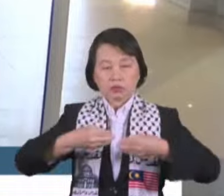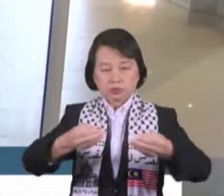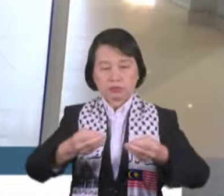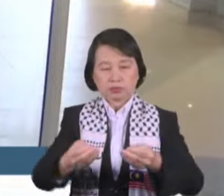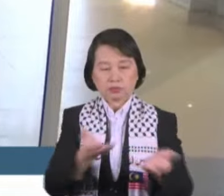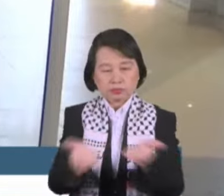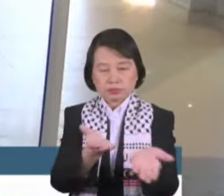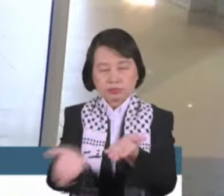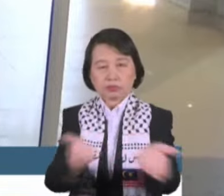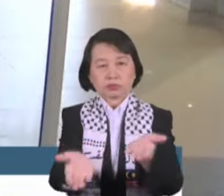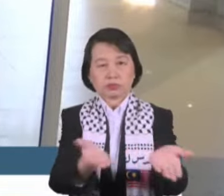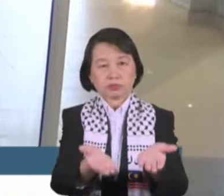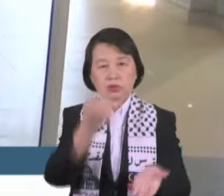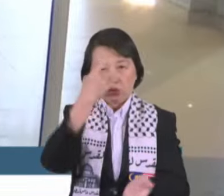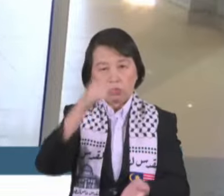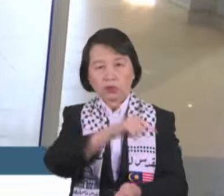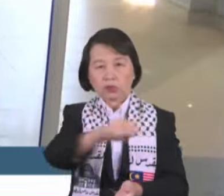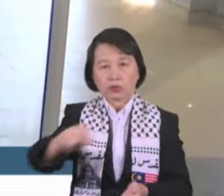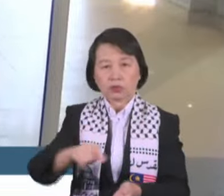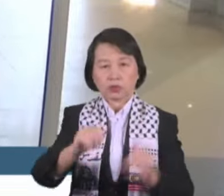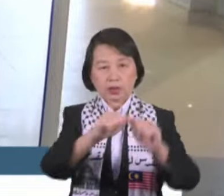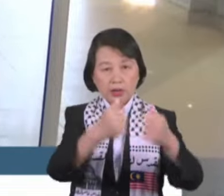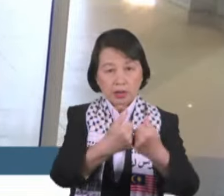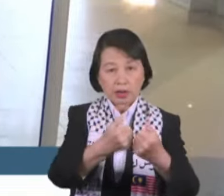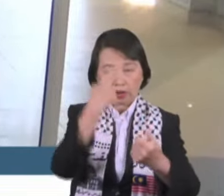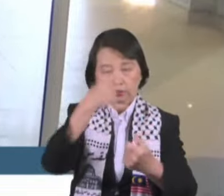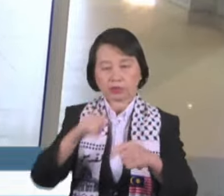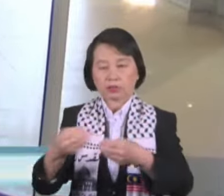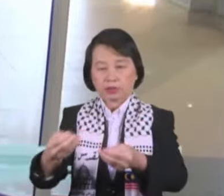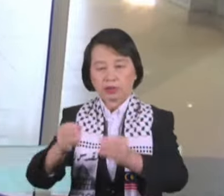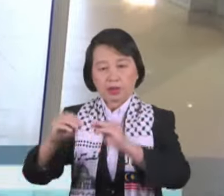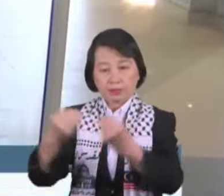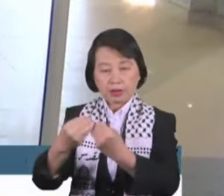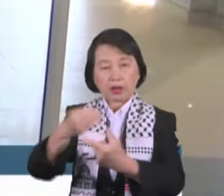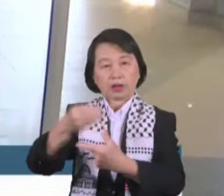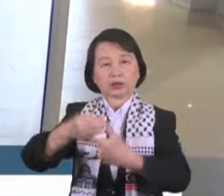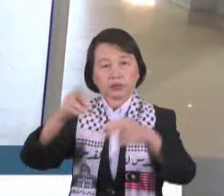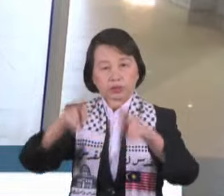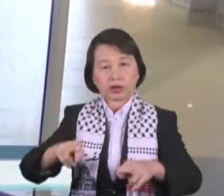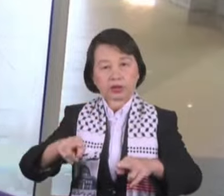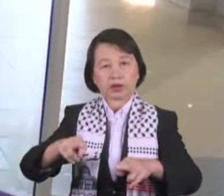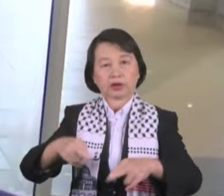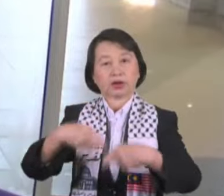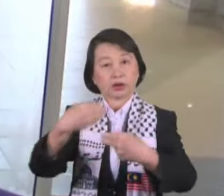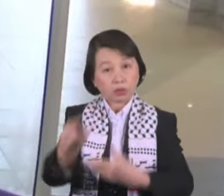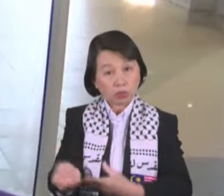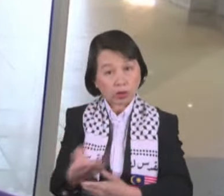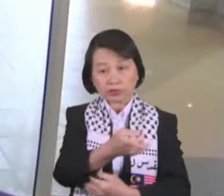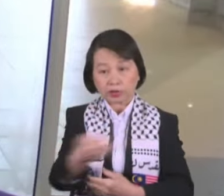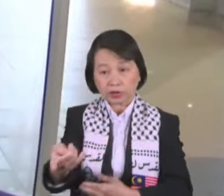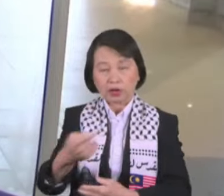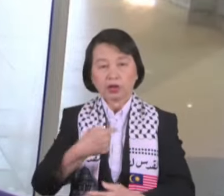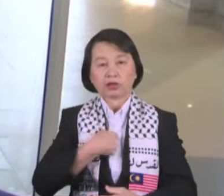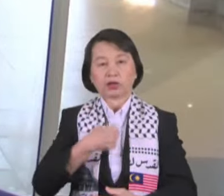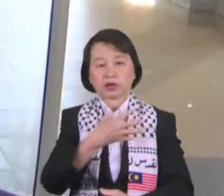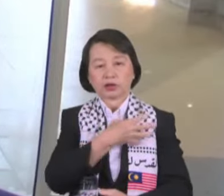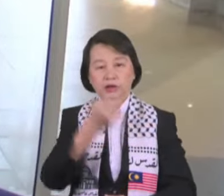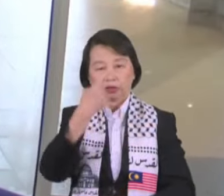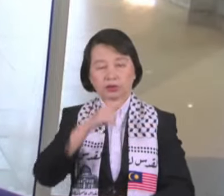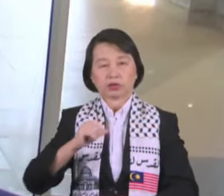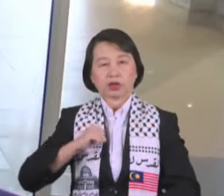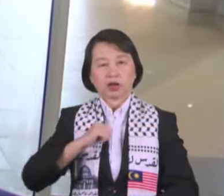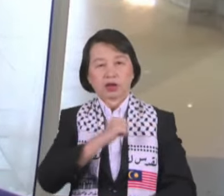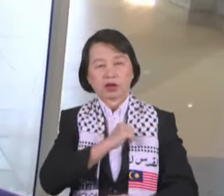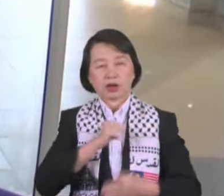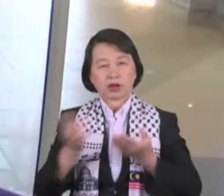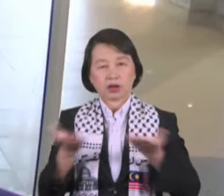perkhidmatan mereka kepada agensi ataupun kepada masyarakat ataupun rakyat di luar sana. Bagi pihak diri saya dan juga anggota perkhidmatan